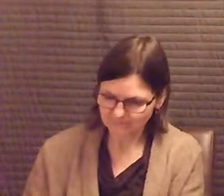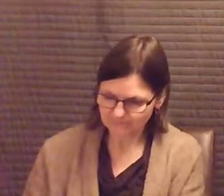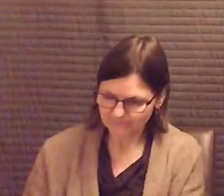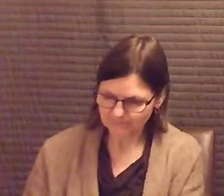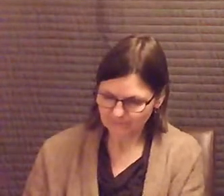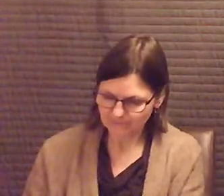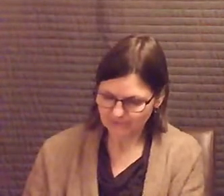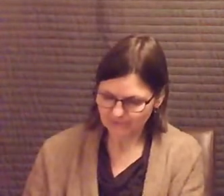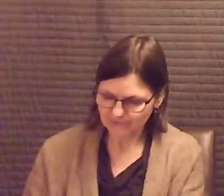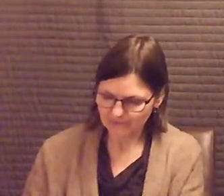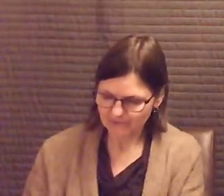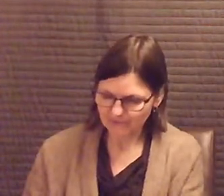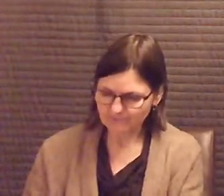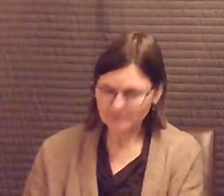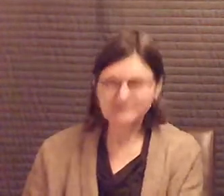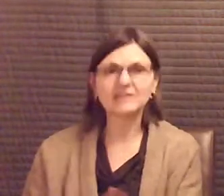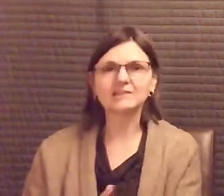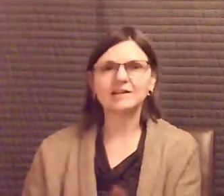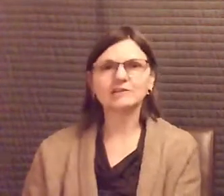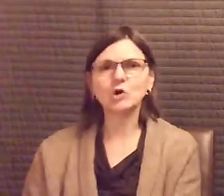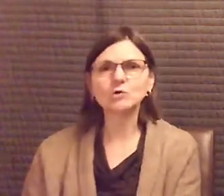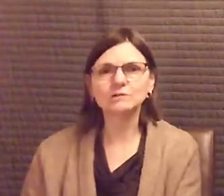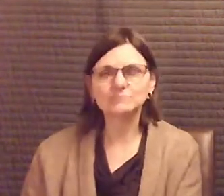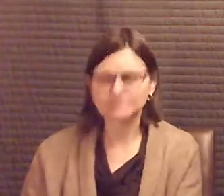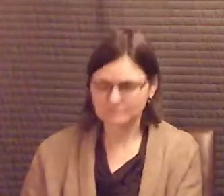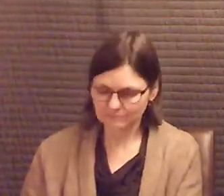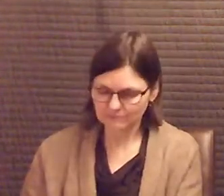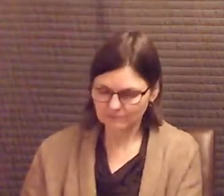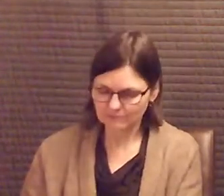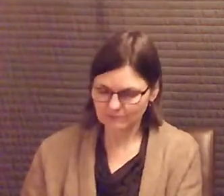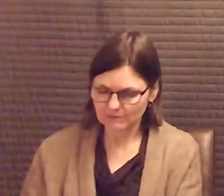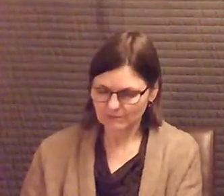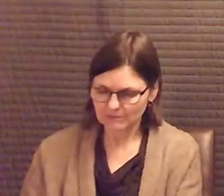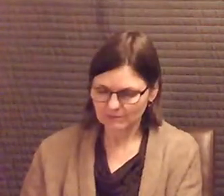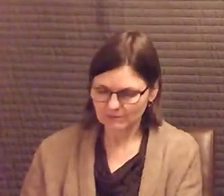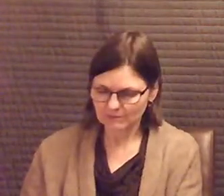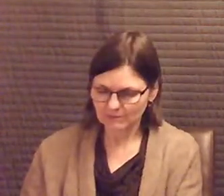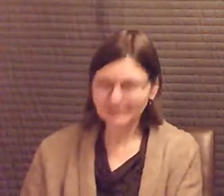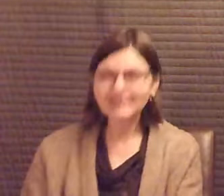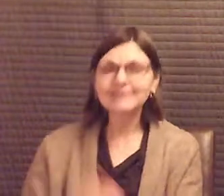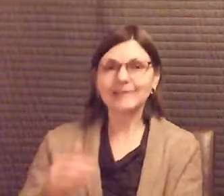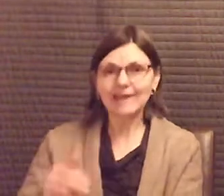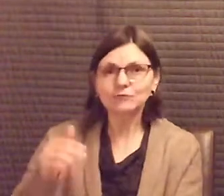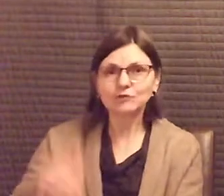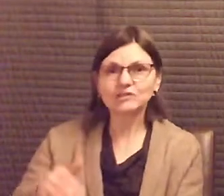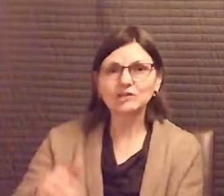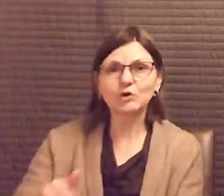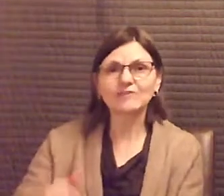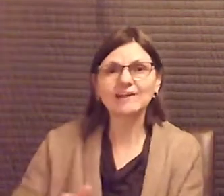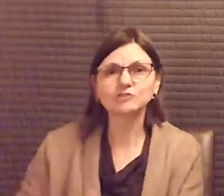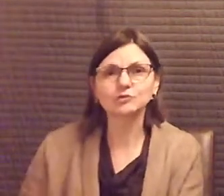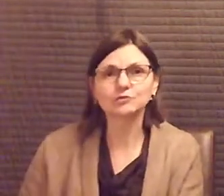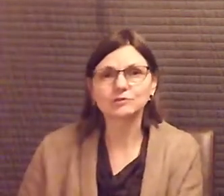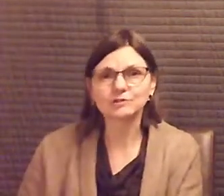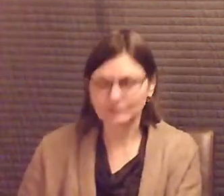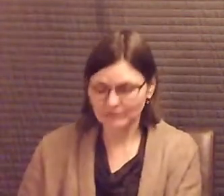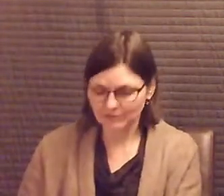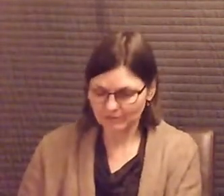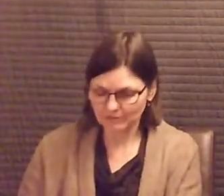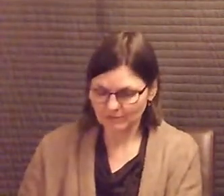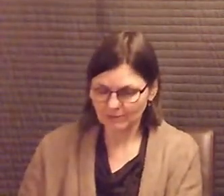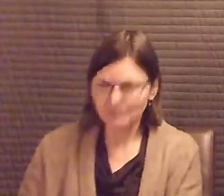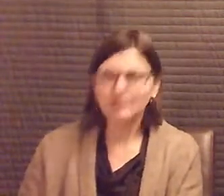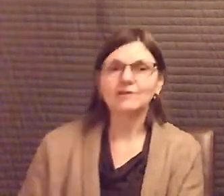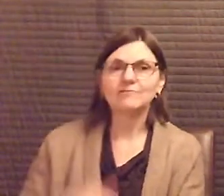is not only jeans zijn ik er een diode everybody's onwaardig iedereen wordt hier toch gewaarschuwd hier hoe de